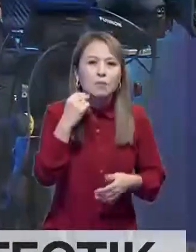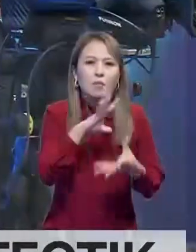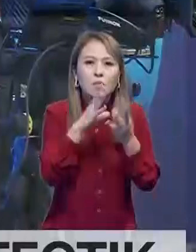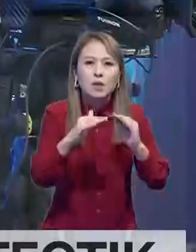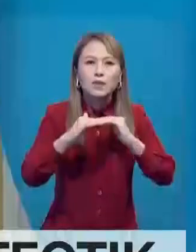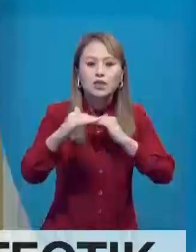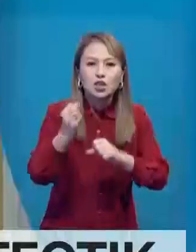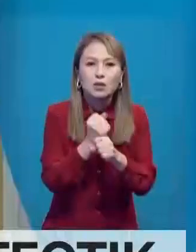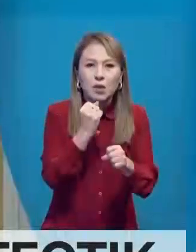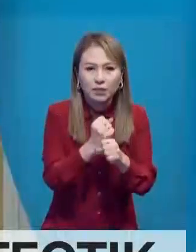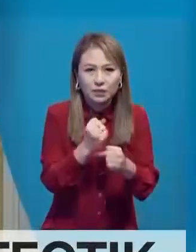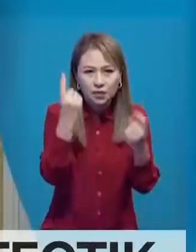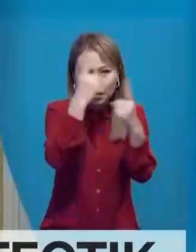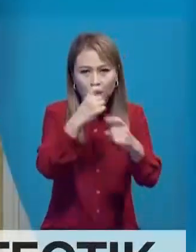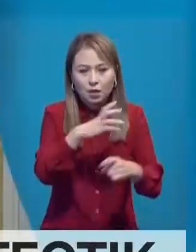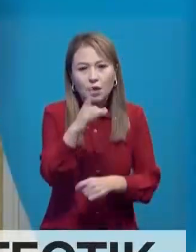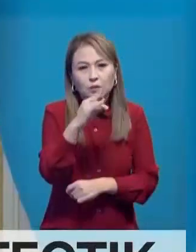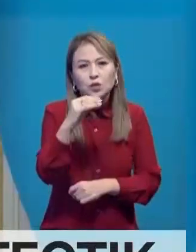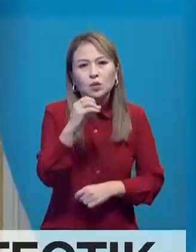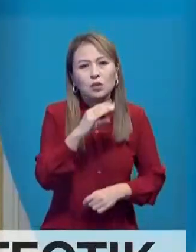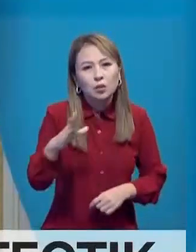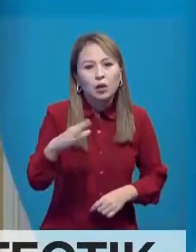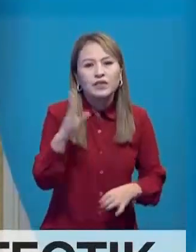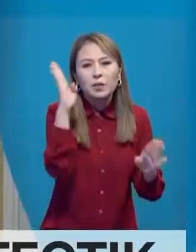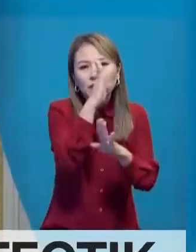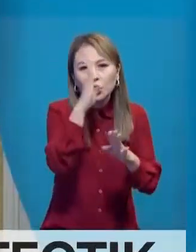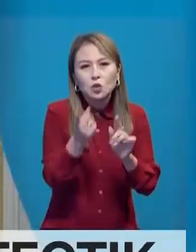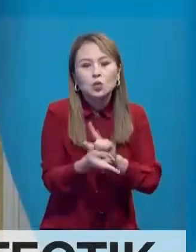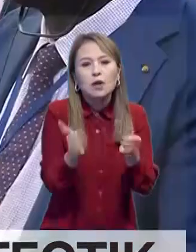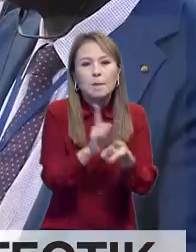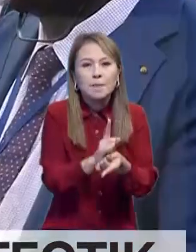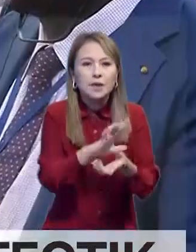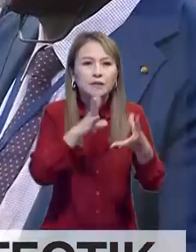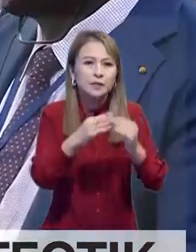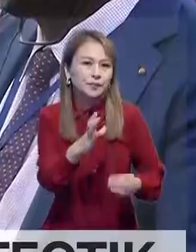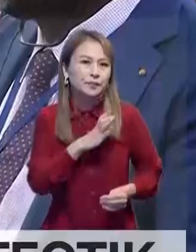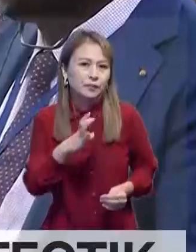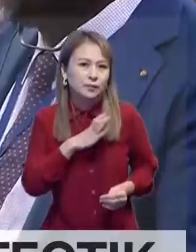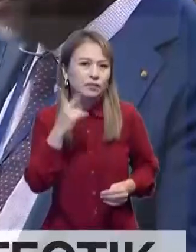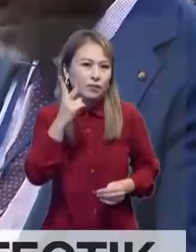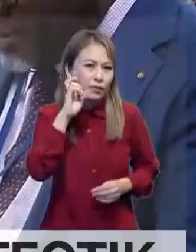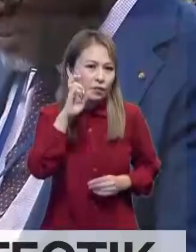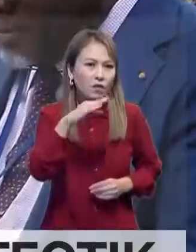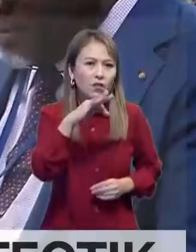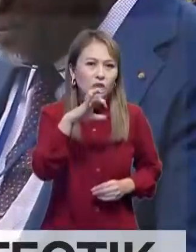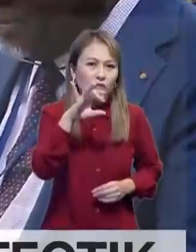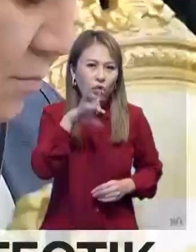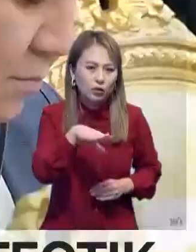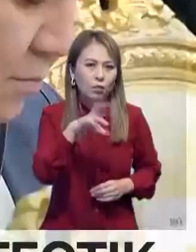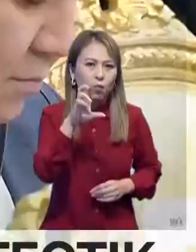бақ өкілдеріне бірлесе жасаған мәлімдемесінде айтылды. Қасым Жомарт Тоқаев табиғи ресурстарға бай қос ел темір,